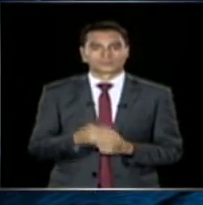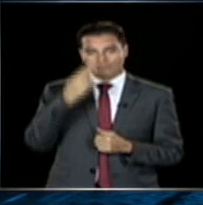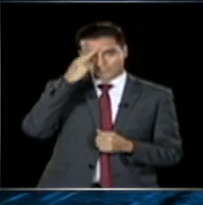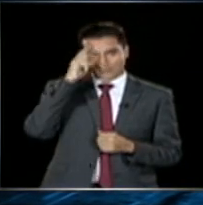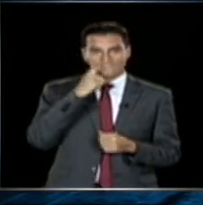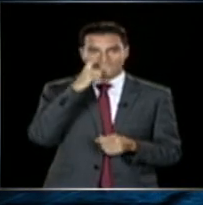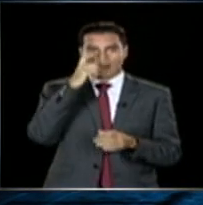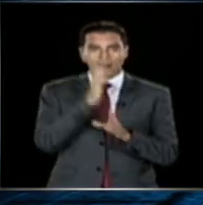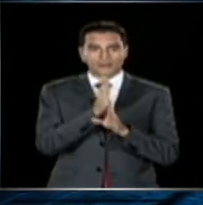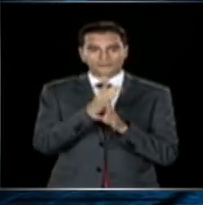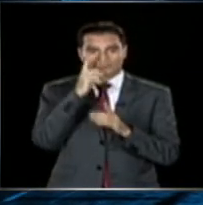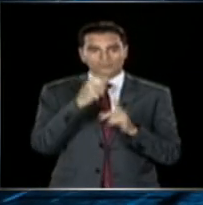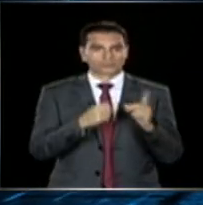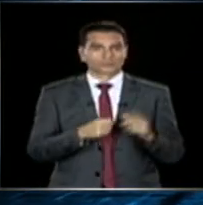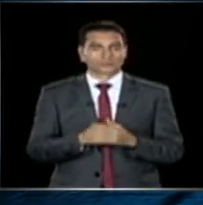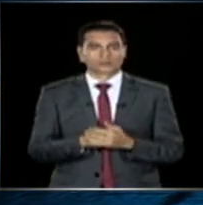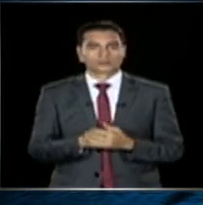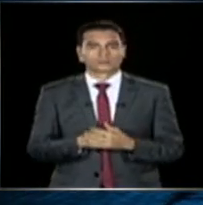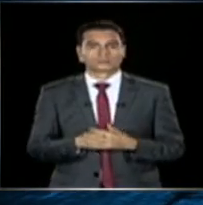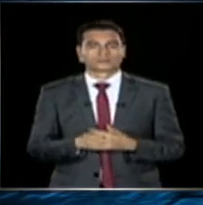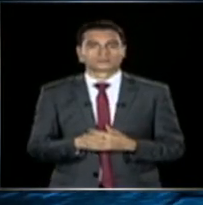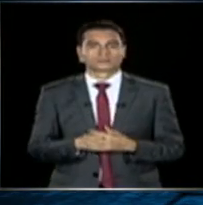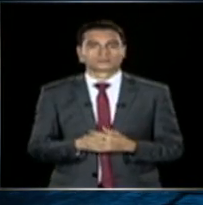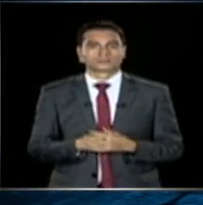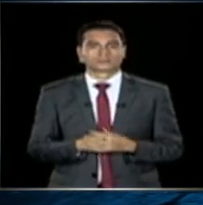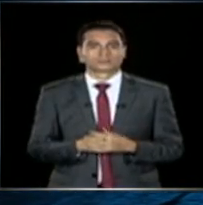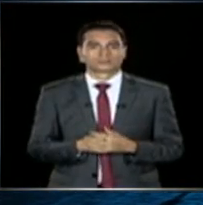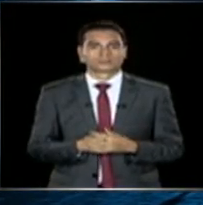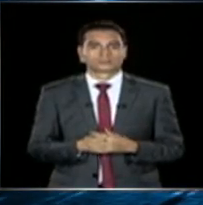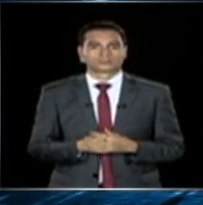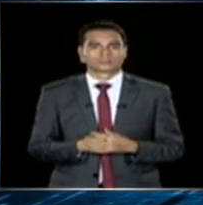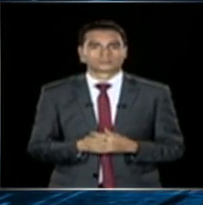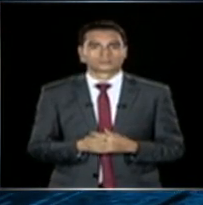من هو الفنان في الصورة؟